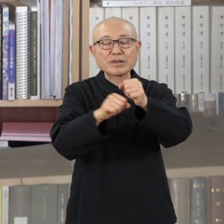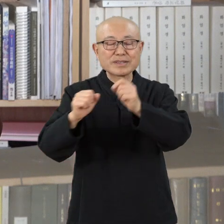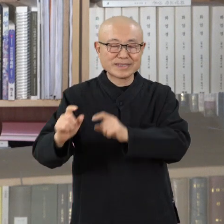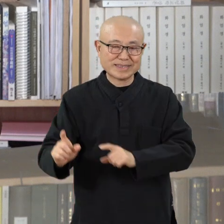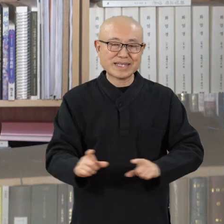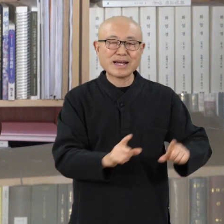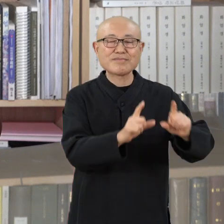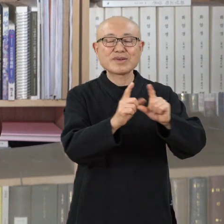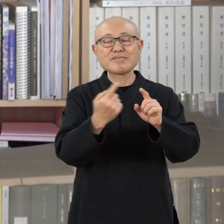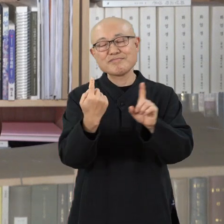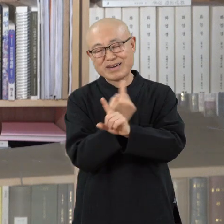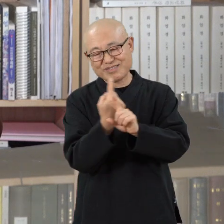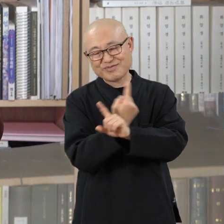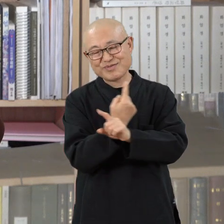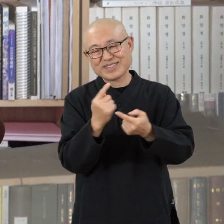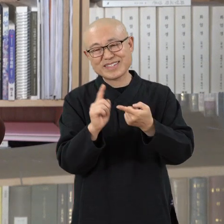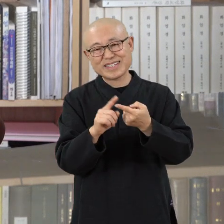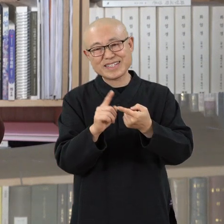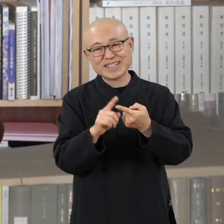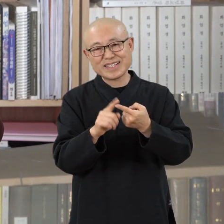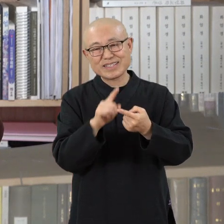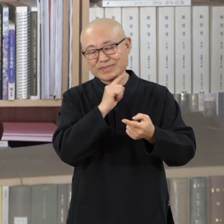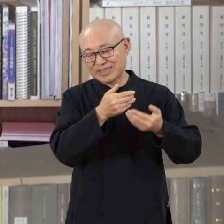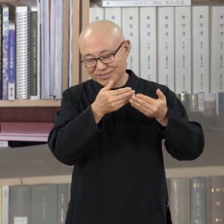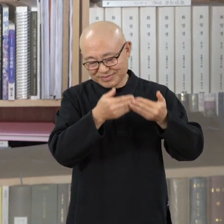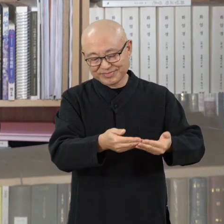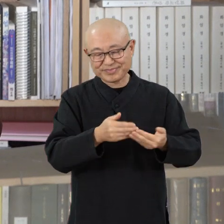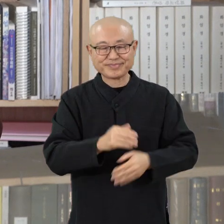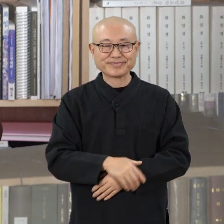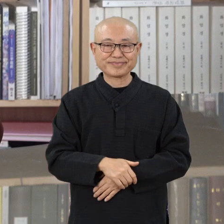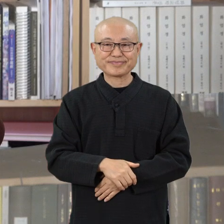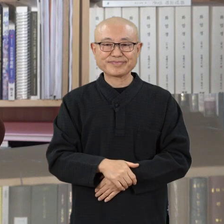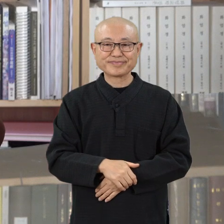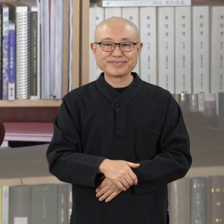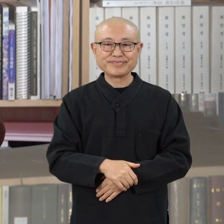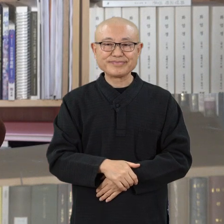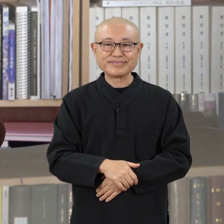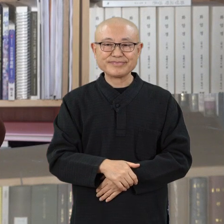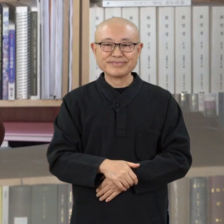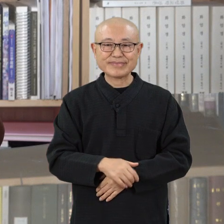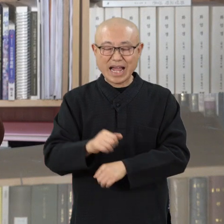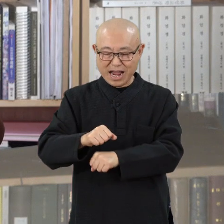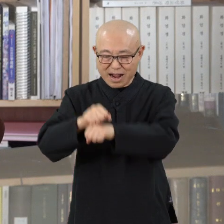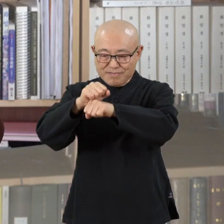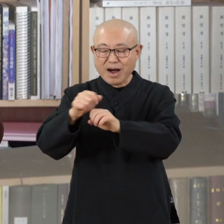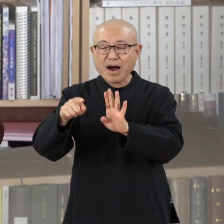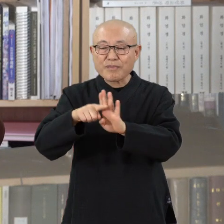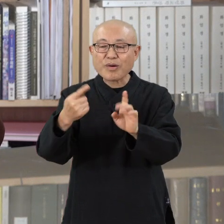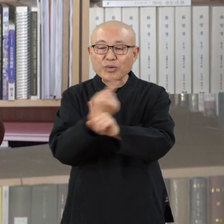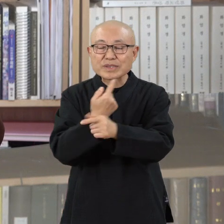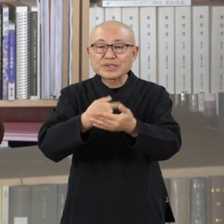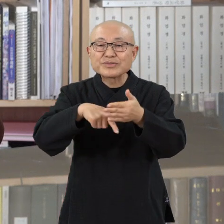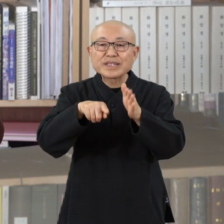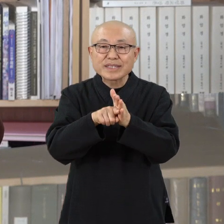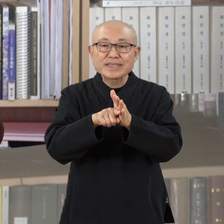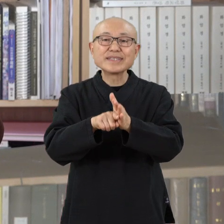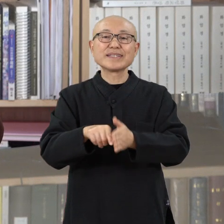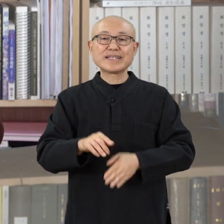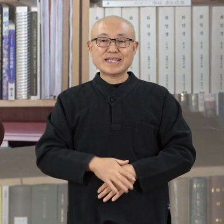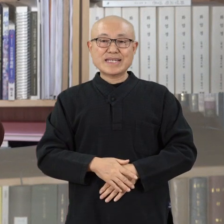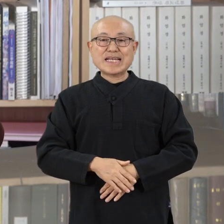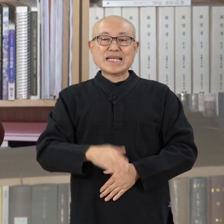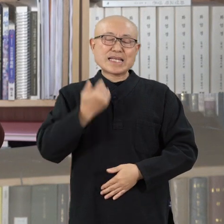이제 바꿔가는 것. 이게 굉장히 중요합니다. 그래서 수겁을 고치는 데는 전번에 말씀드린